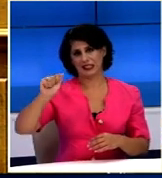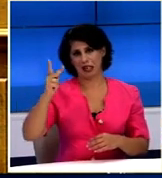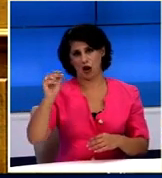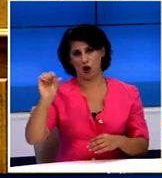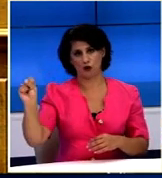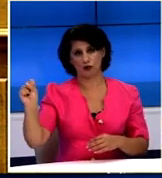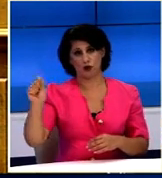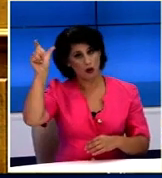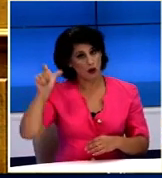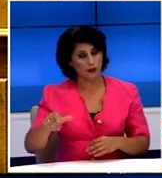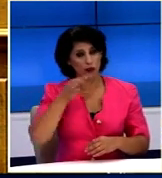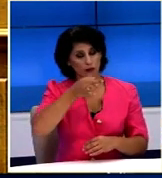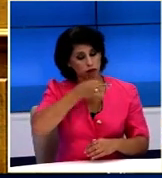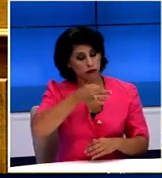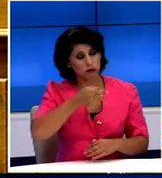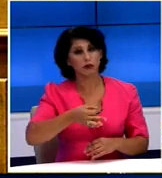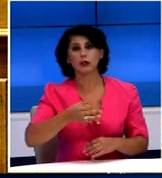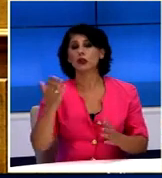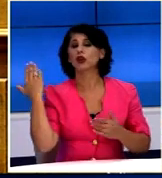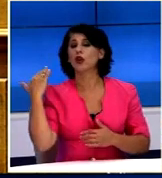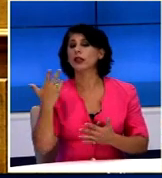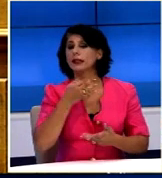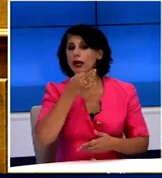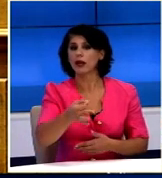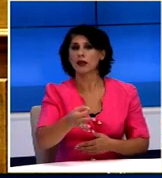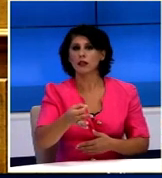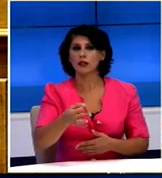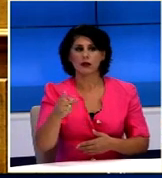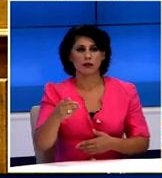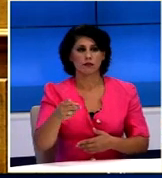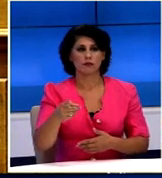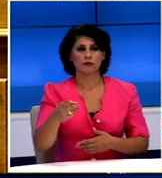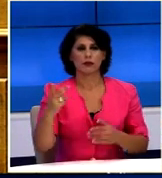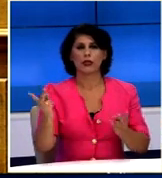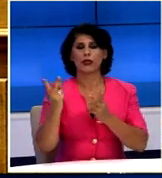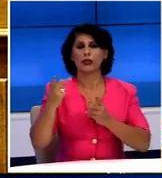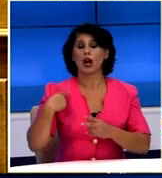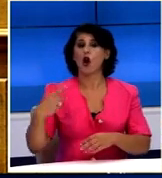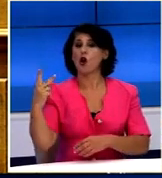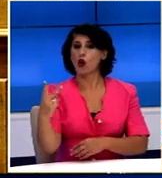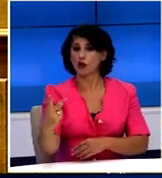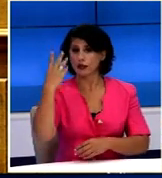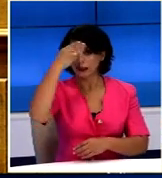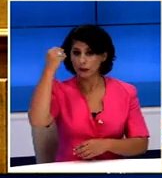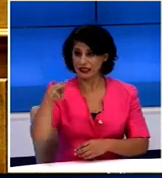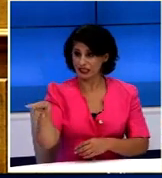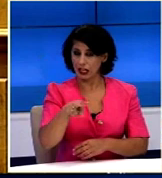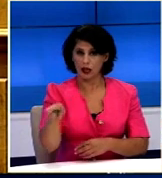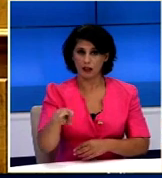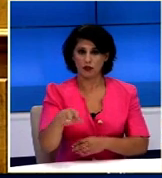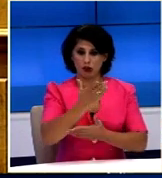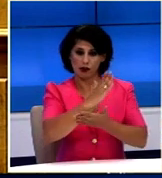ο οποίος μίλαγε και έλεγε «Με πρωτοφανή επιπολαιότητα, κύριος Κοτζιάς και κύριος Τσίπρας, χωρίζουν τη χώρα στη